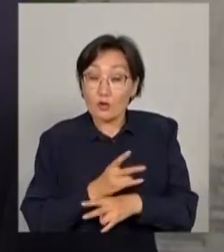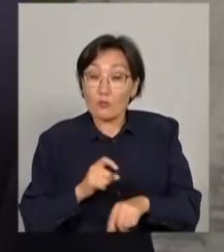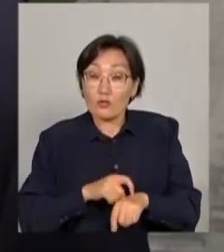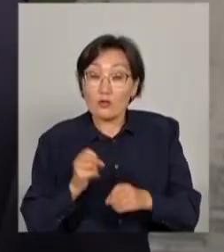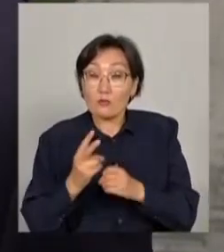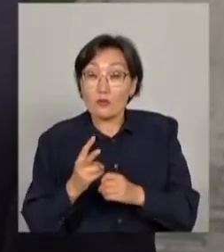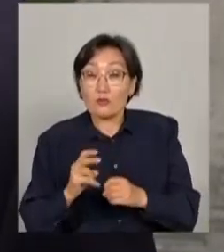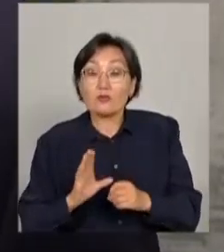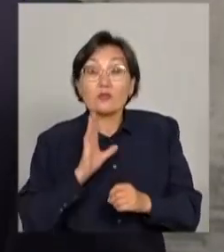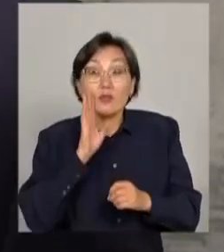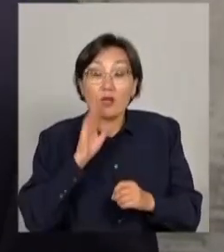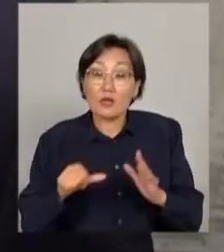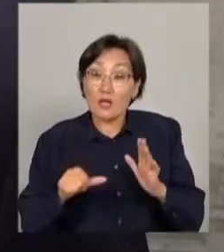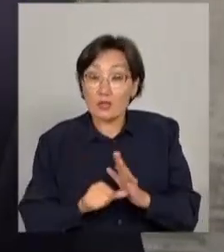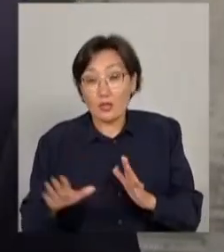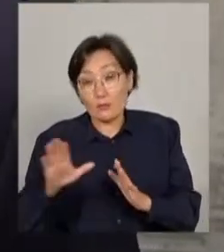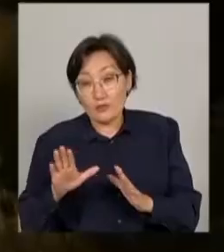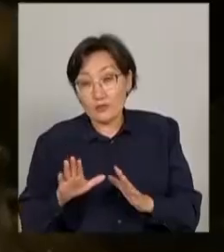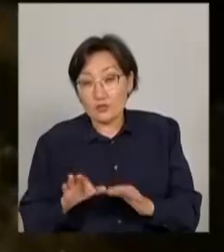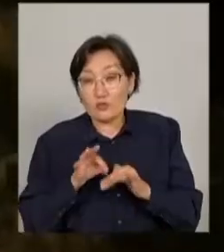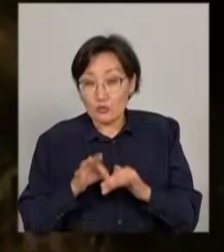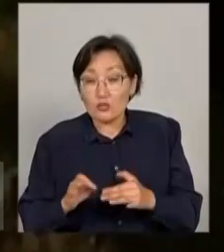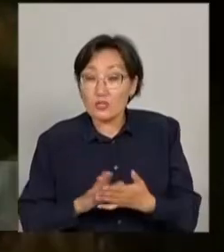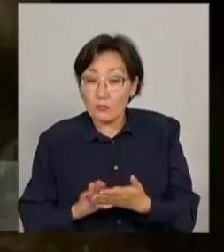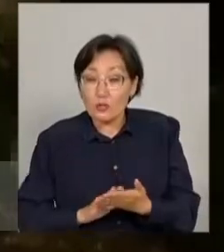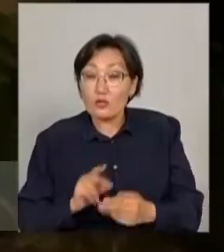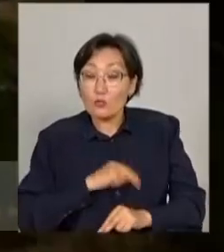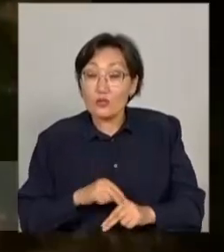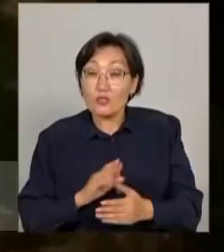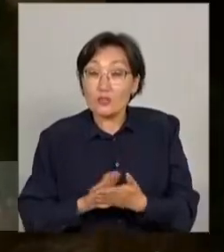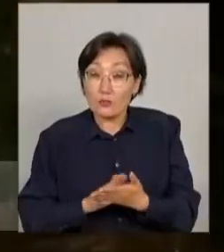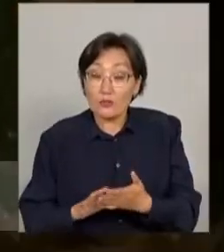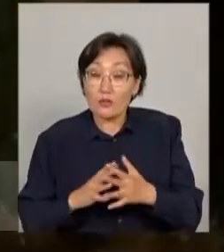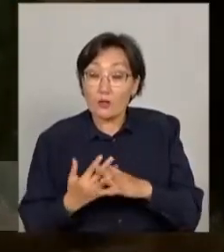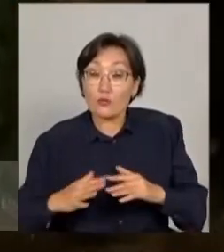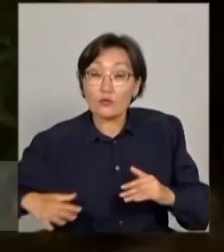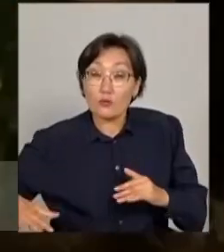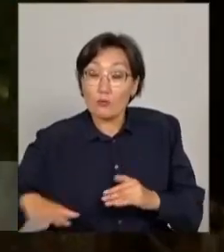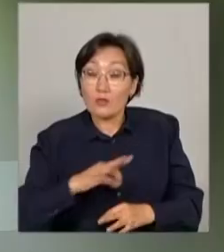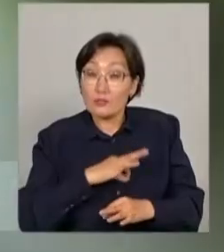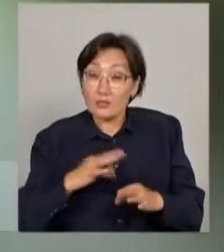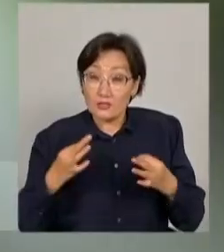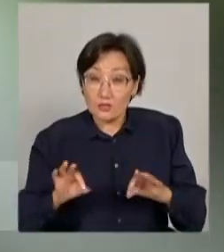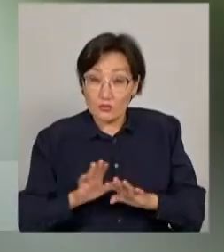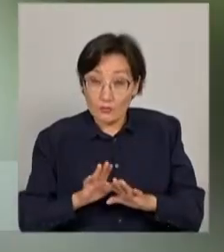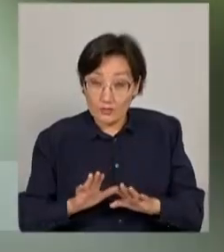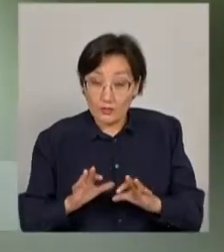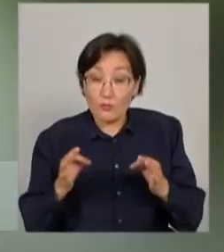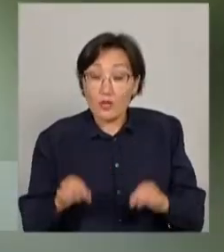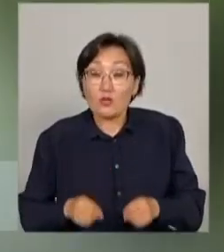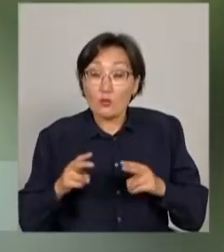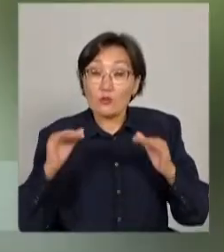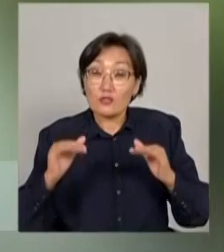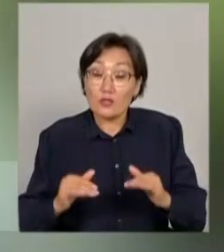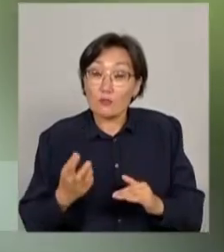12-ден таңғы 6-5-ке дейін жасалады. Айта кету керек, өңдеу елді мекендер аумағында қолдануға рұқсат етілген, қауіптілігі